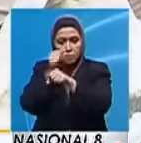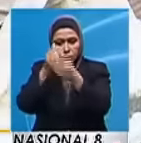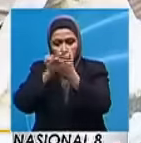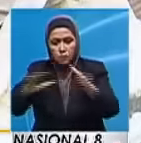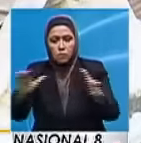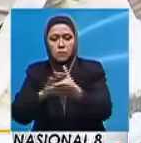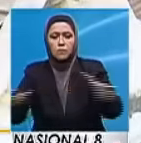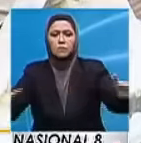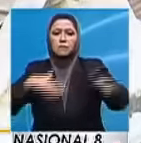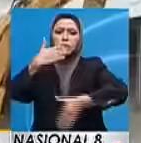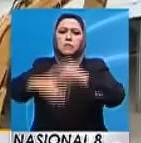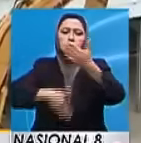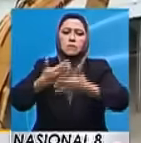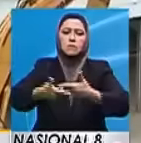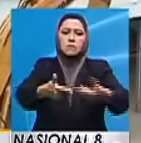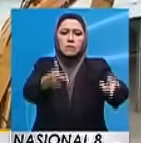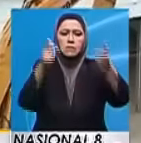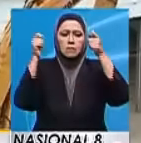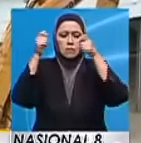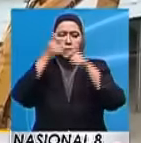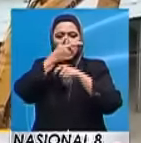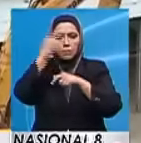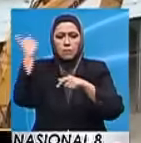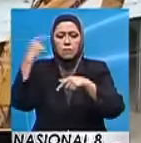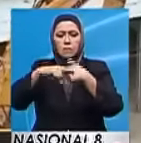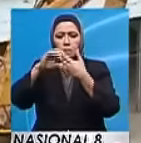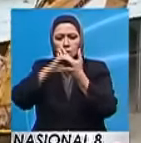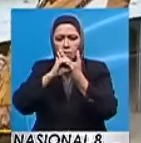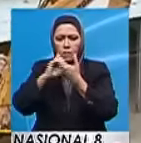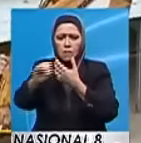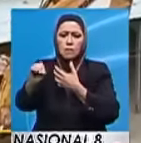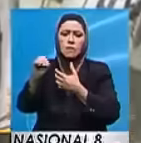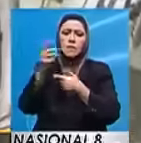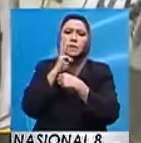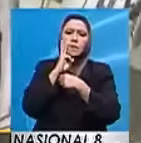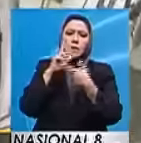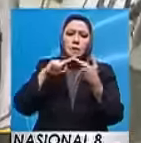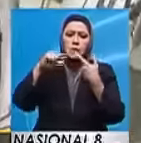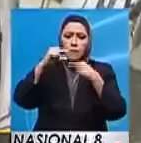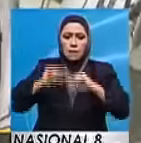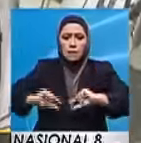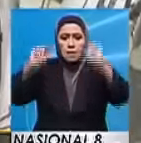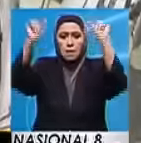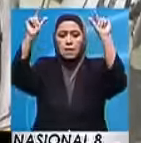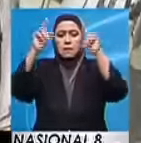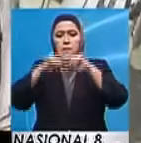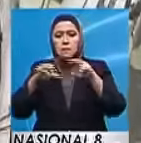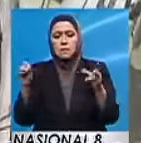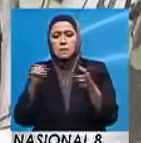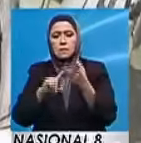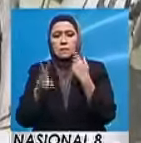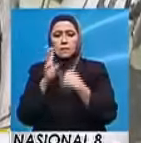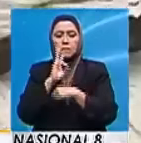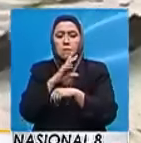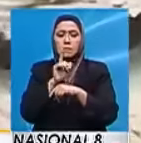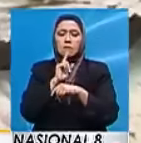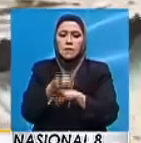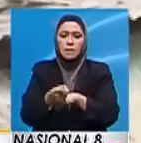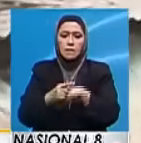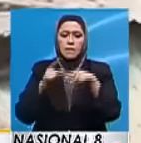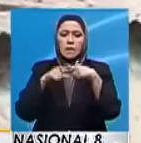as susulan gempa turut menyebabkan kebocoran paip gas dan air yang dibimbangi akan membahayakan penduduk